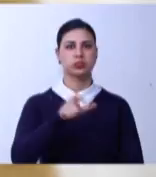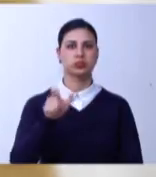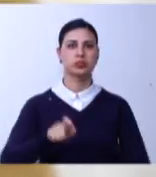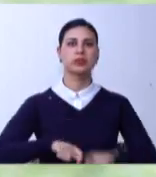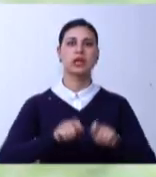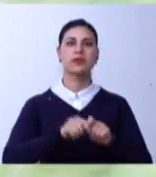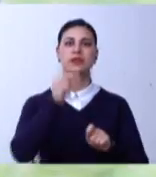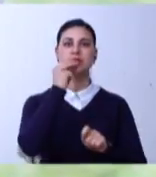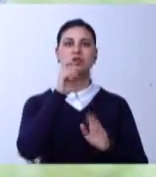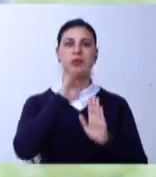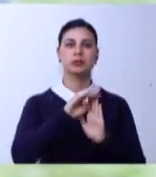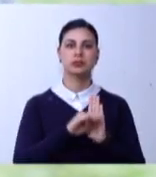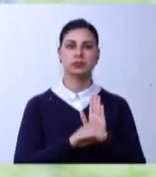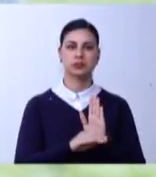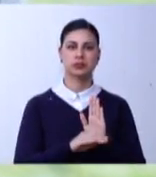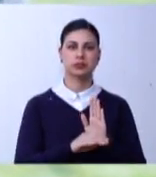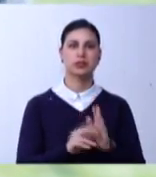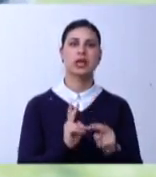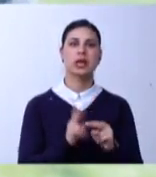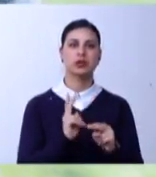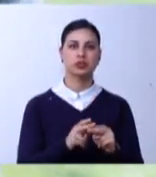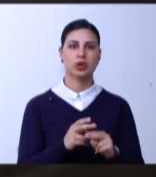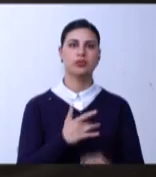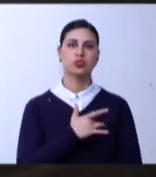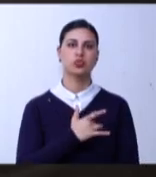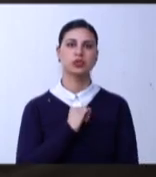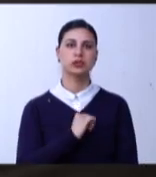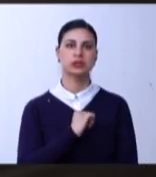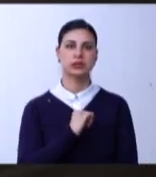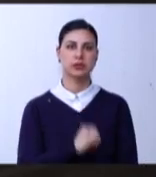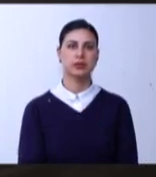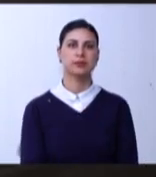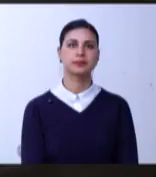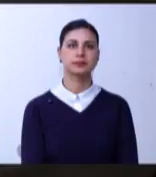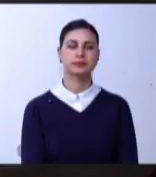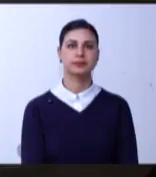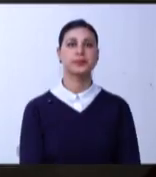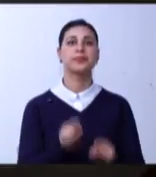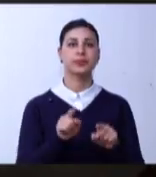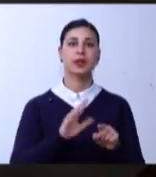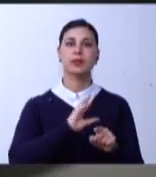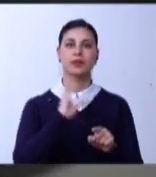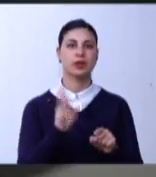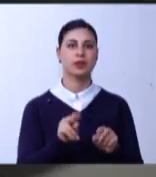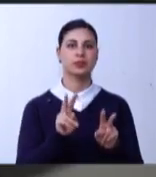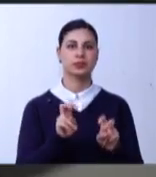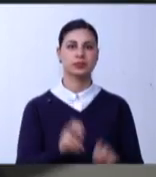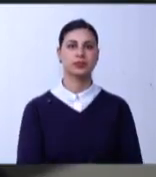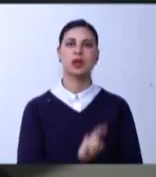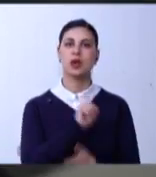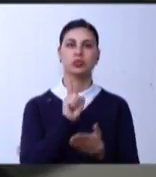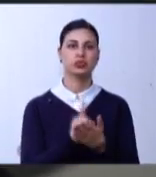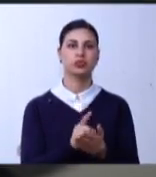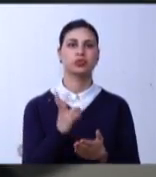საჭმლის მომნელებელი სისტემა, გაწუხებთ აჩქარებული გულის ცემა, თავს იმედგაცრუებულად ან გაღიზიანებულად გრძნობთ,